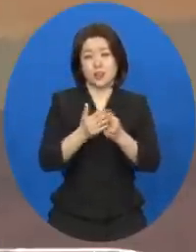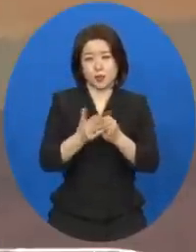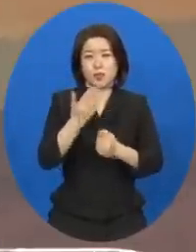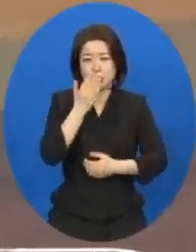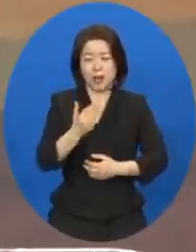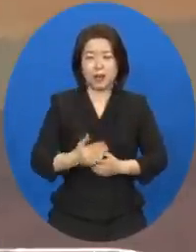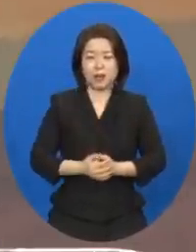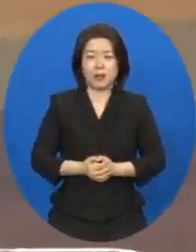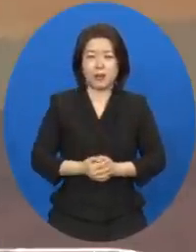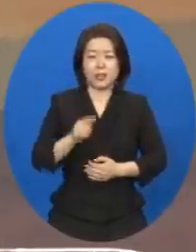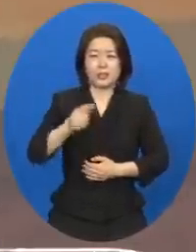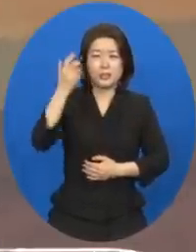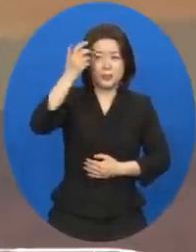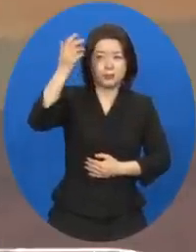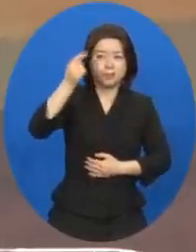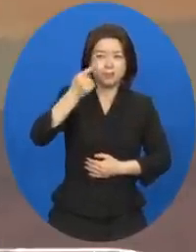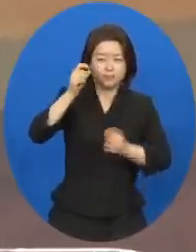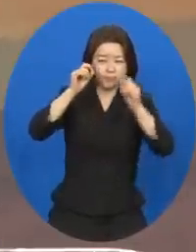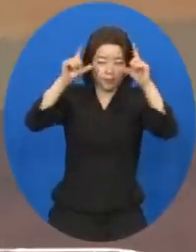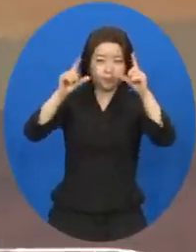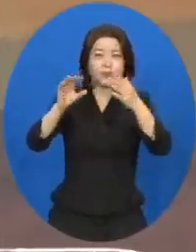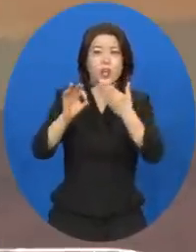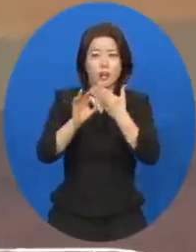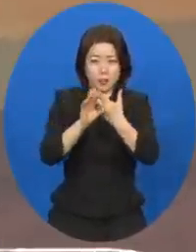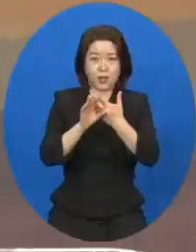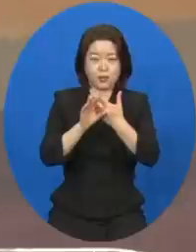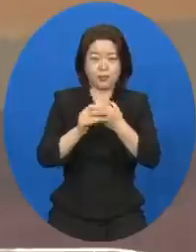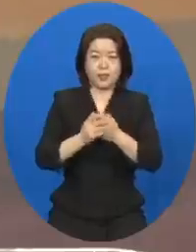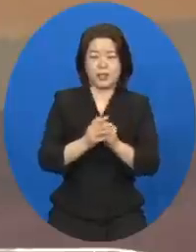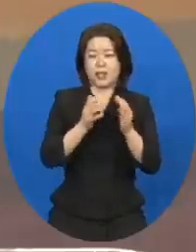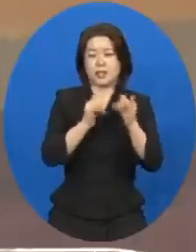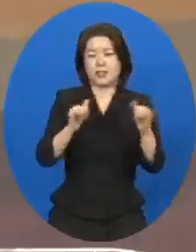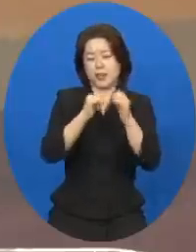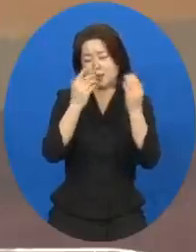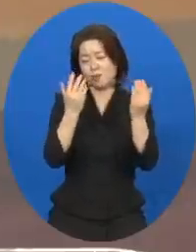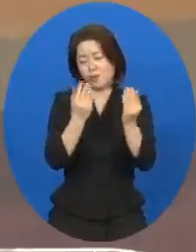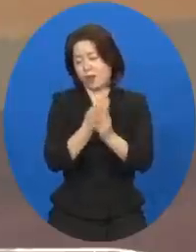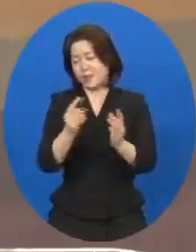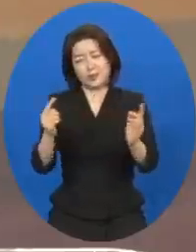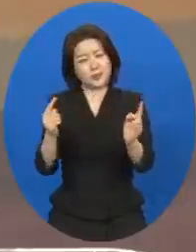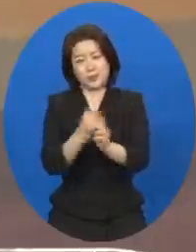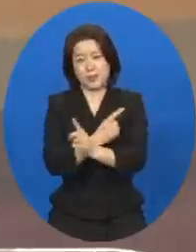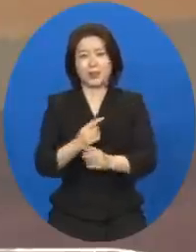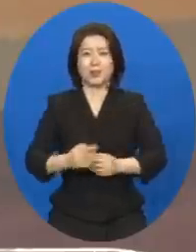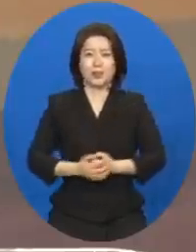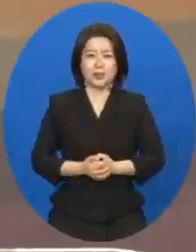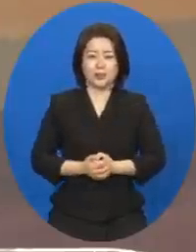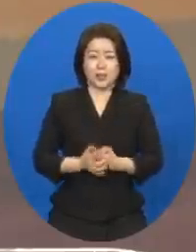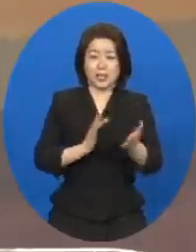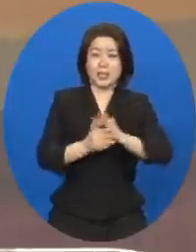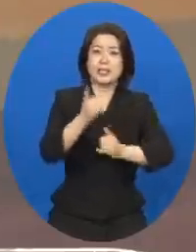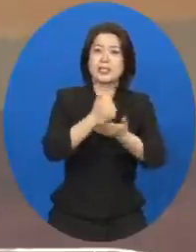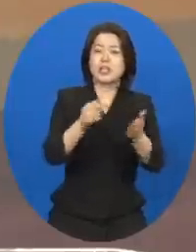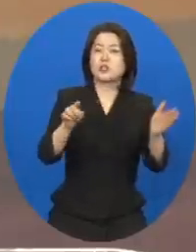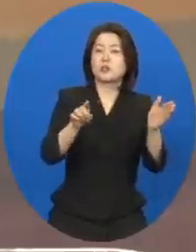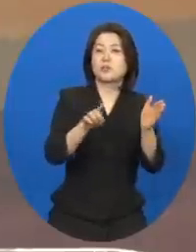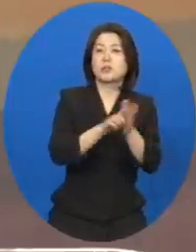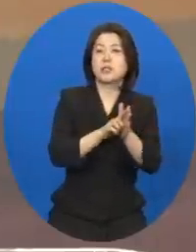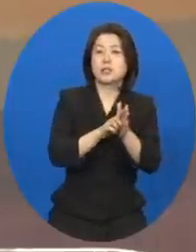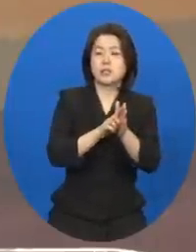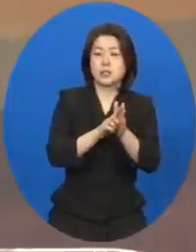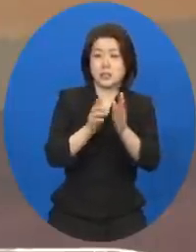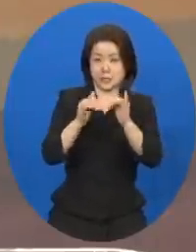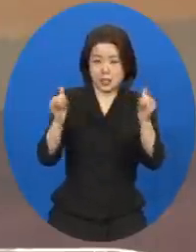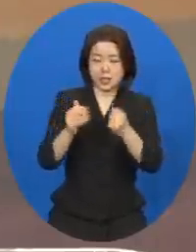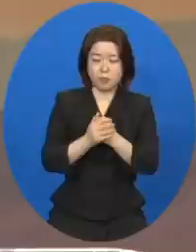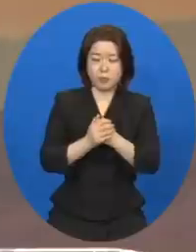그 영적인 눈만 뜨이면 사람은 완전히 달라져요. 그래서 예수를 믿은 성도는 장례식에 가서도